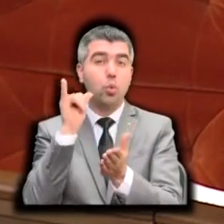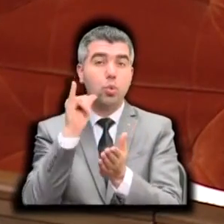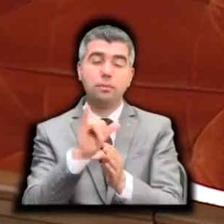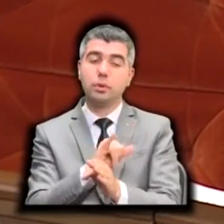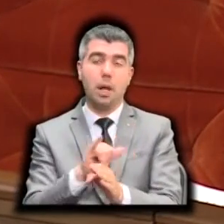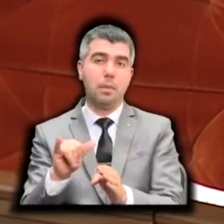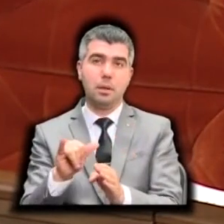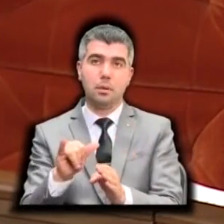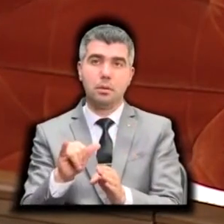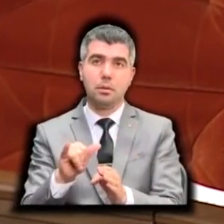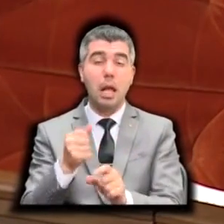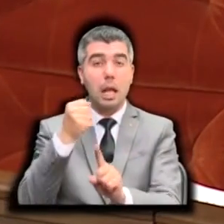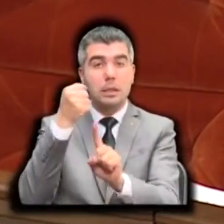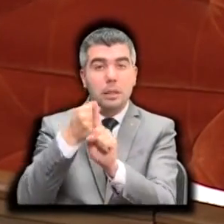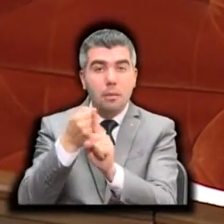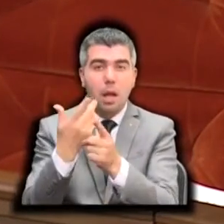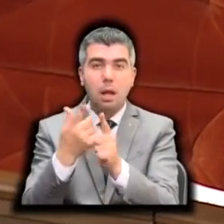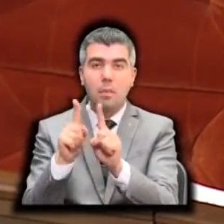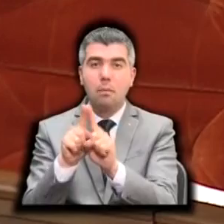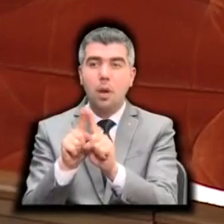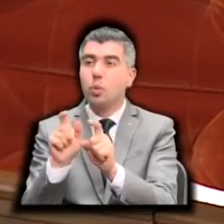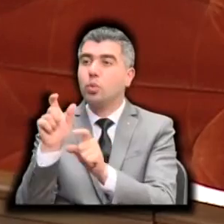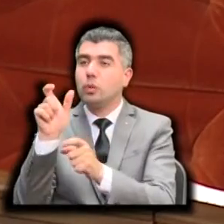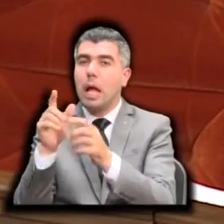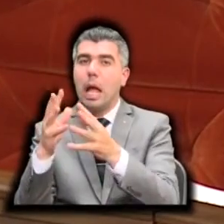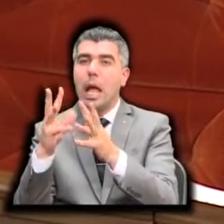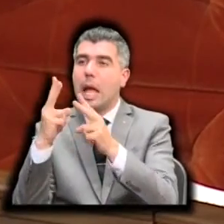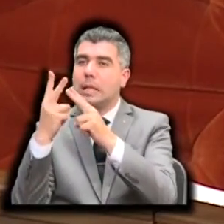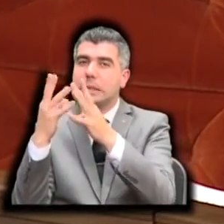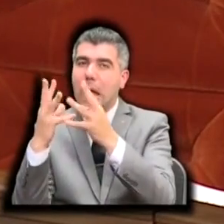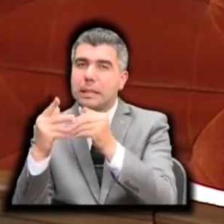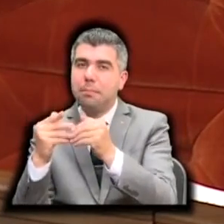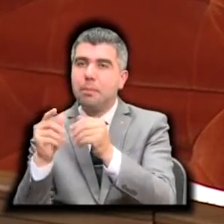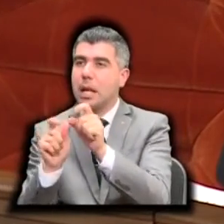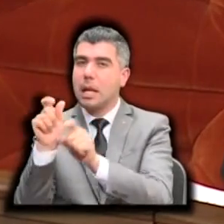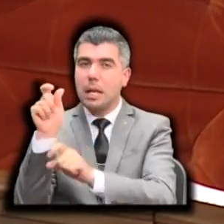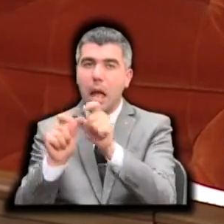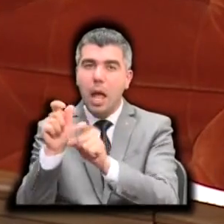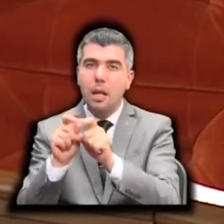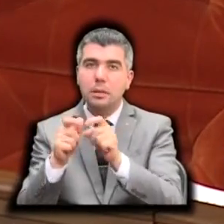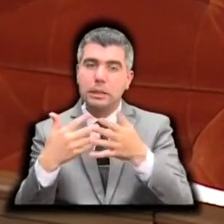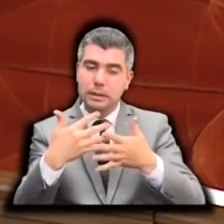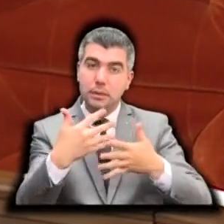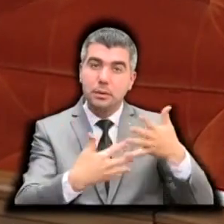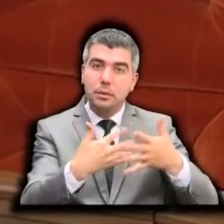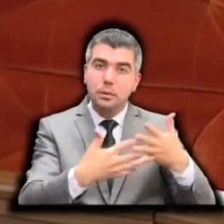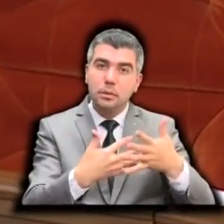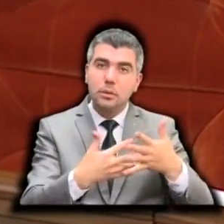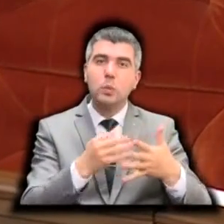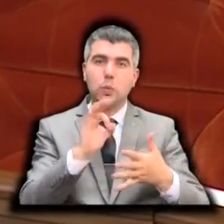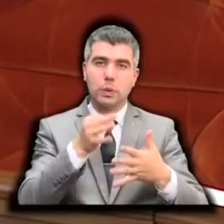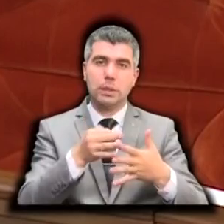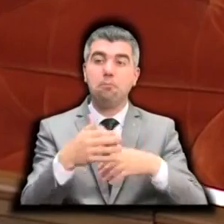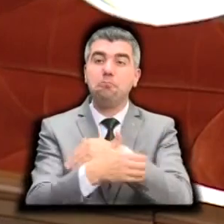نغلطوه، حنا خدامين تنديروا الاستهداف، ودرنا تحليل ديال كل اللي في لها، هما عندهم اللي بغاهم نجيبهم، كنجي